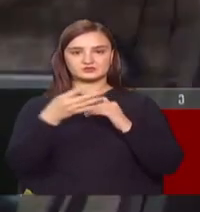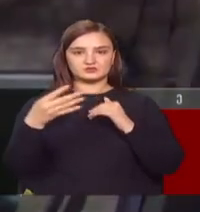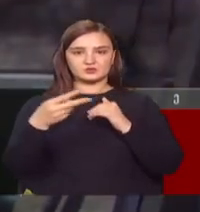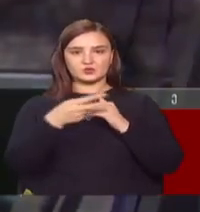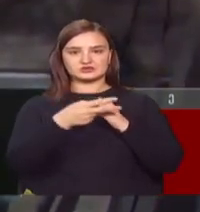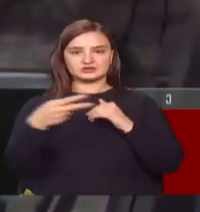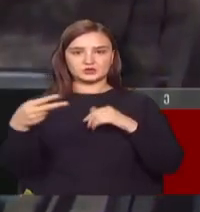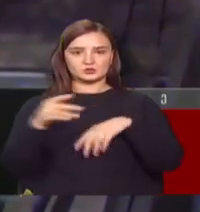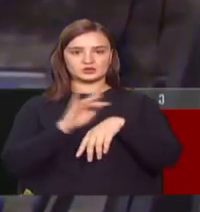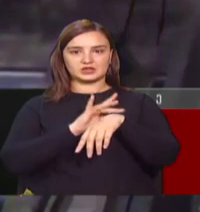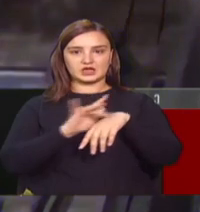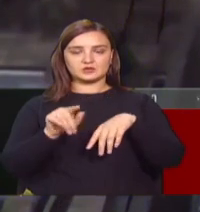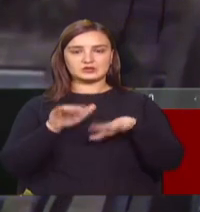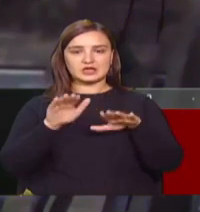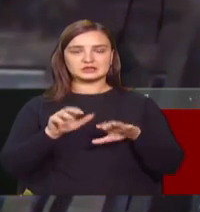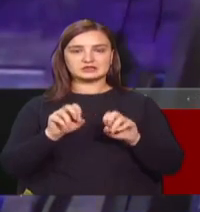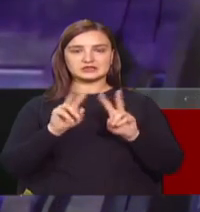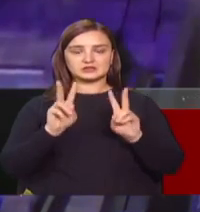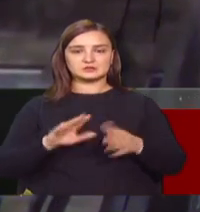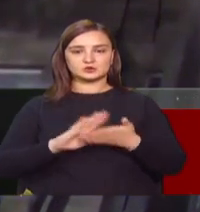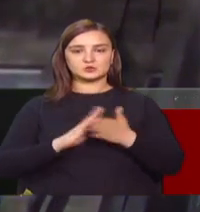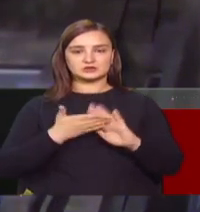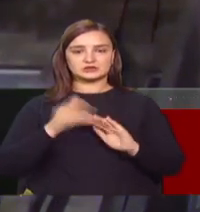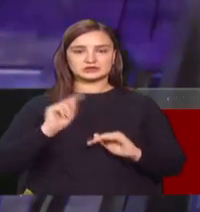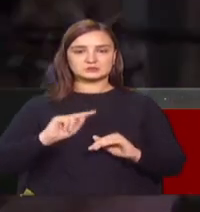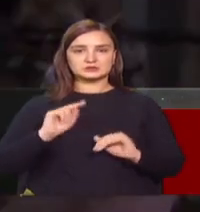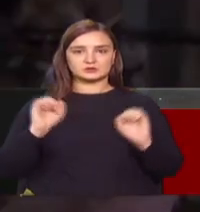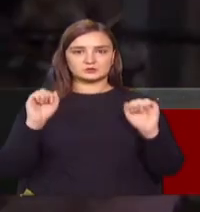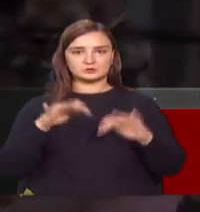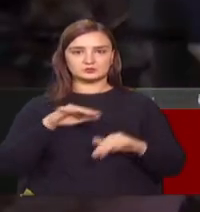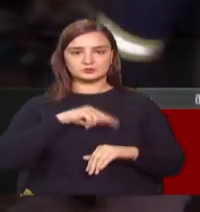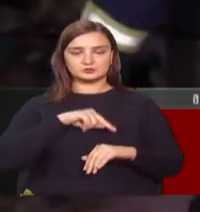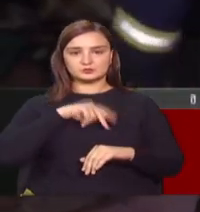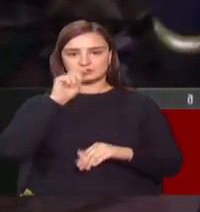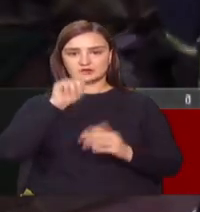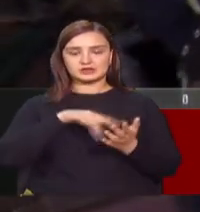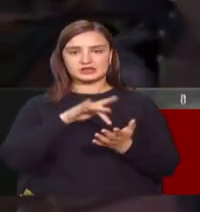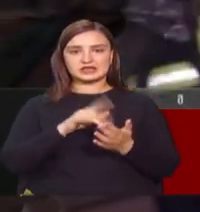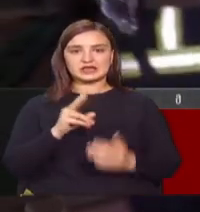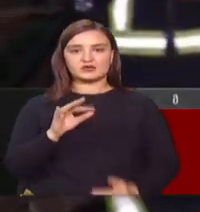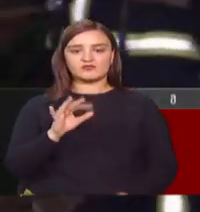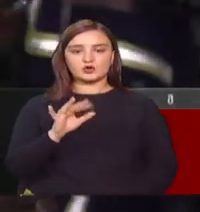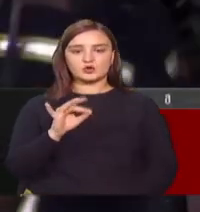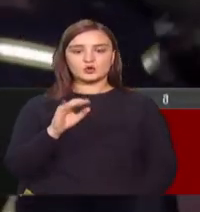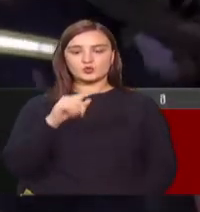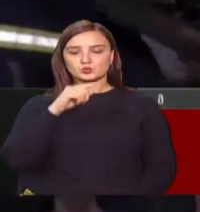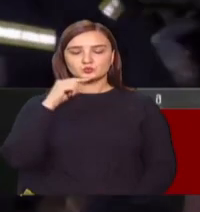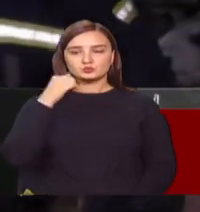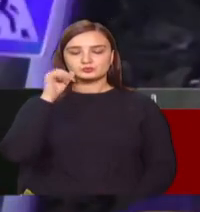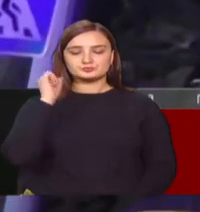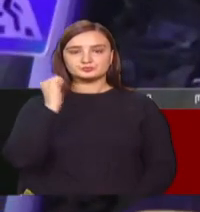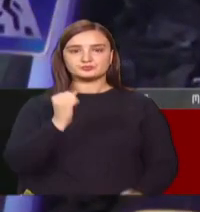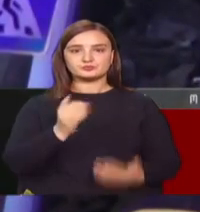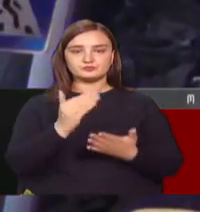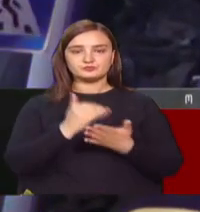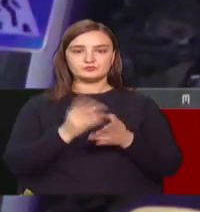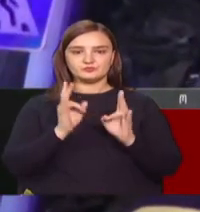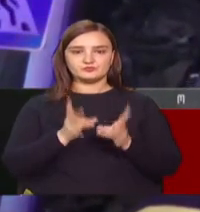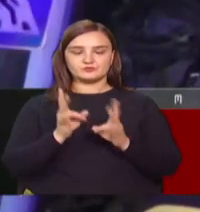sartuli gaanadgura. Adgaze sagangebo situatsiebis samsakhurebi mushaoben ukrainis khalak Kryvoy Rogze Rusebis gushindeli saraketo datqmis shedegat